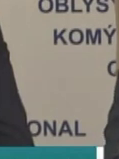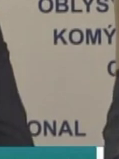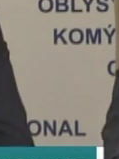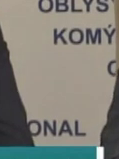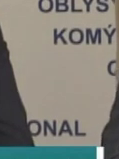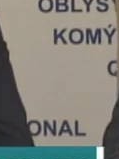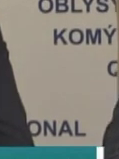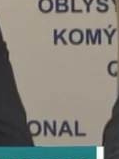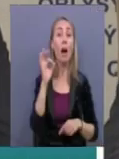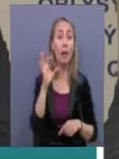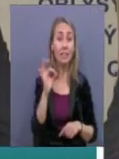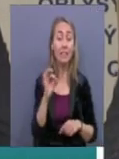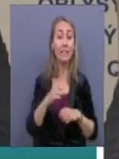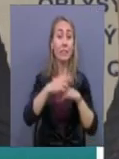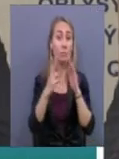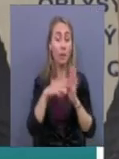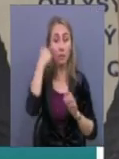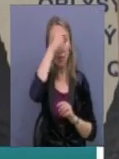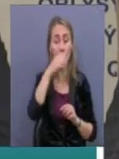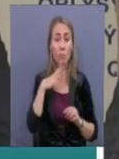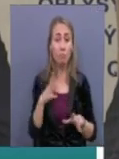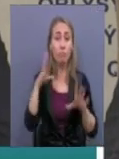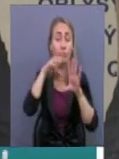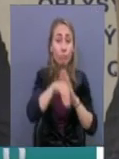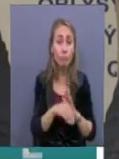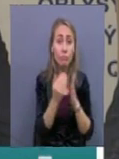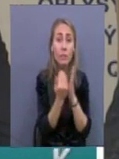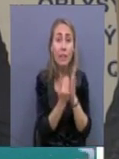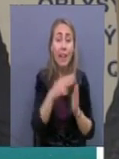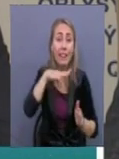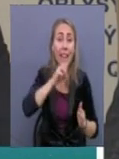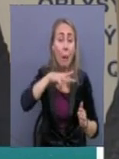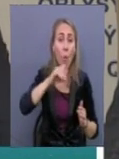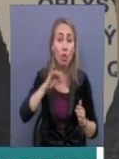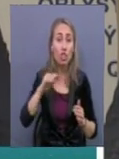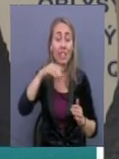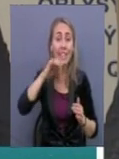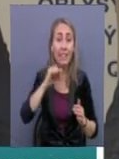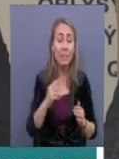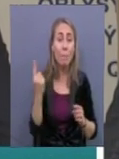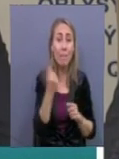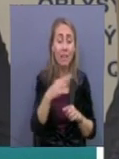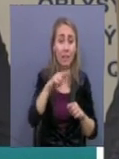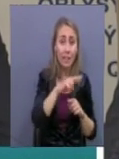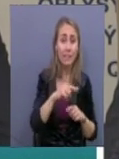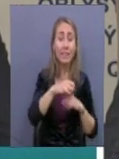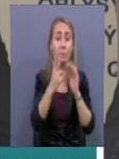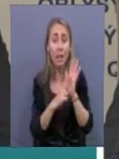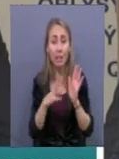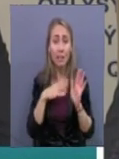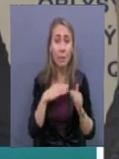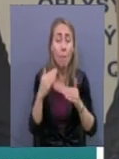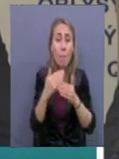года. 2017 жылғы 1 қазаннан бастап кедендік транзит кіші жүйесі іске қосылды. 2018 жылғы 1 қаңтардан